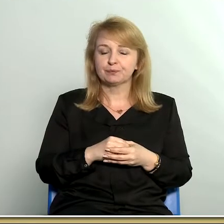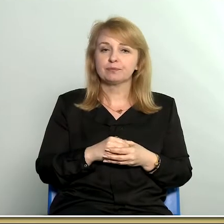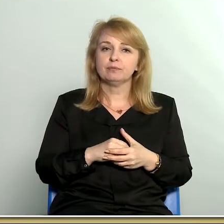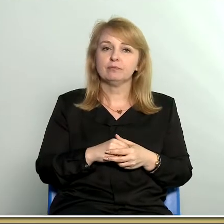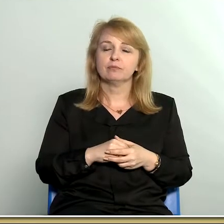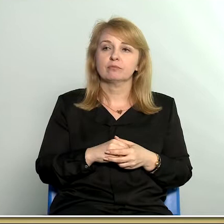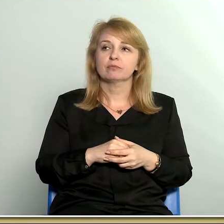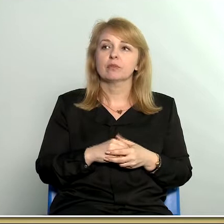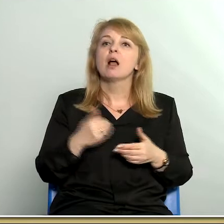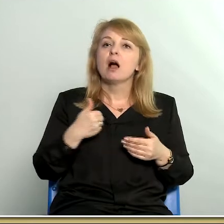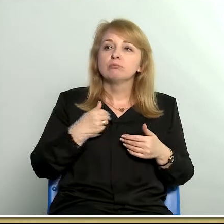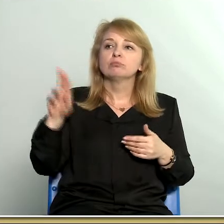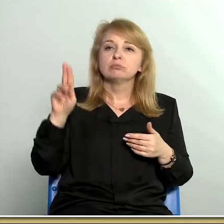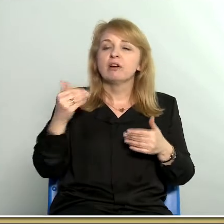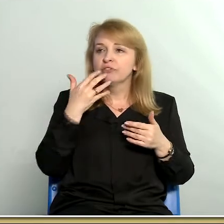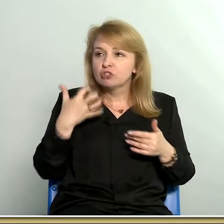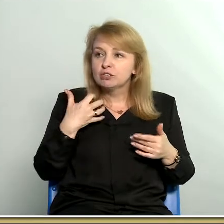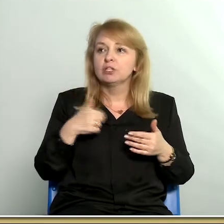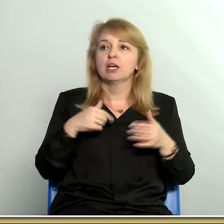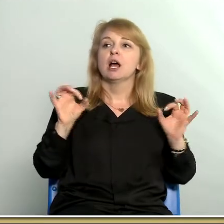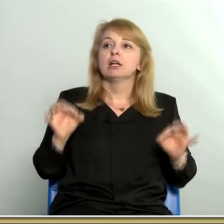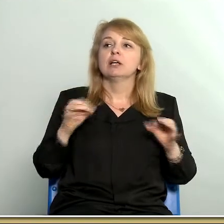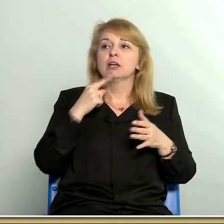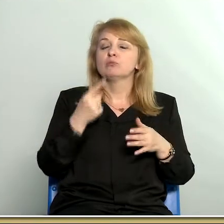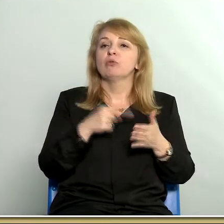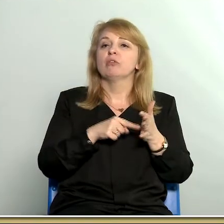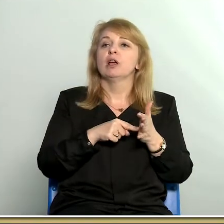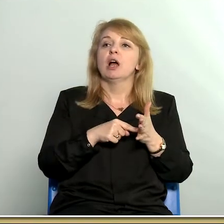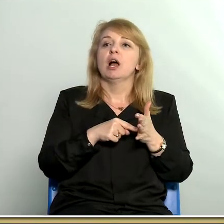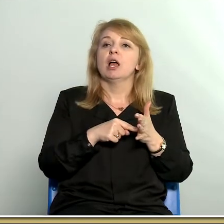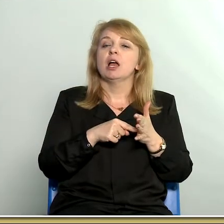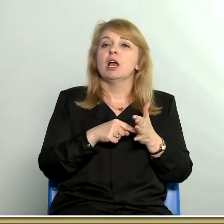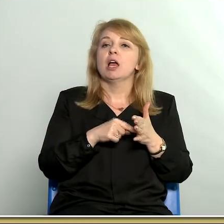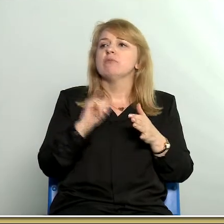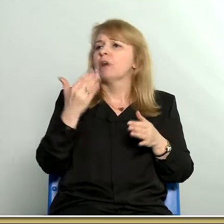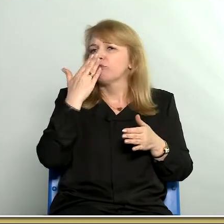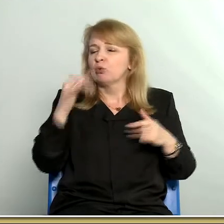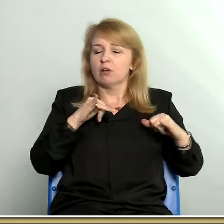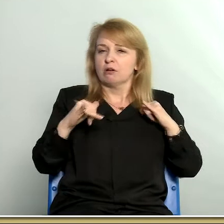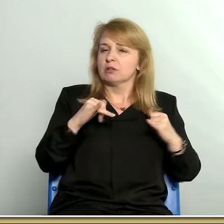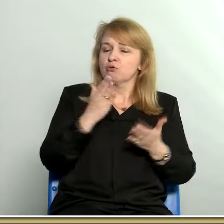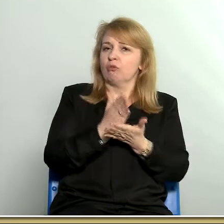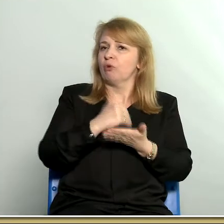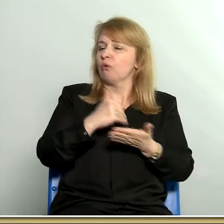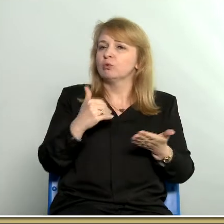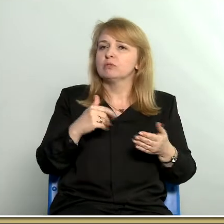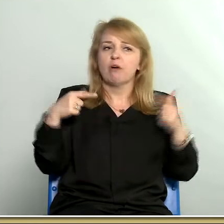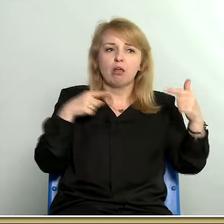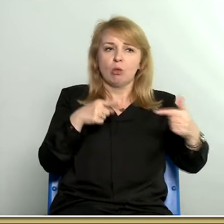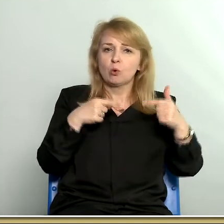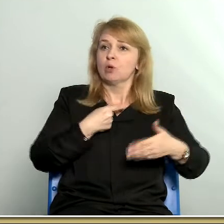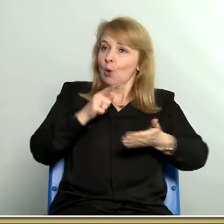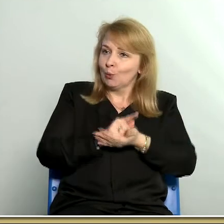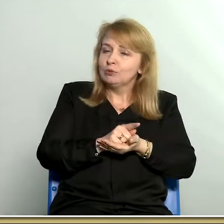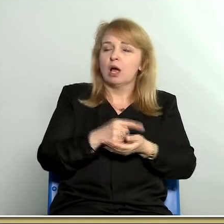Tak jak obiecałam, będzie się przewijało, o co walczył Zarząd Województwa w trakcie negocjacji. Na samym początku udało się